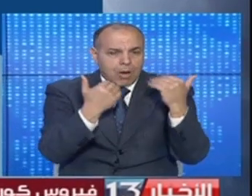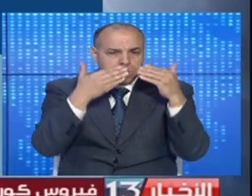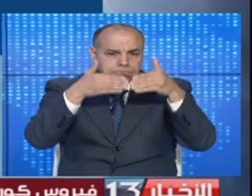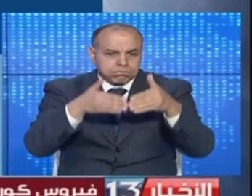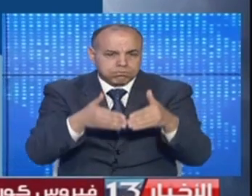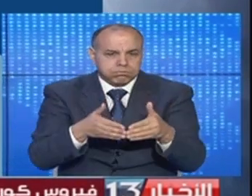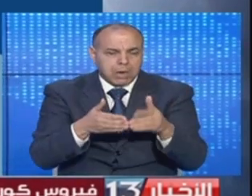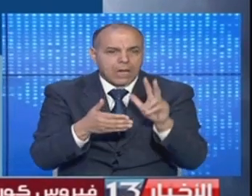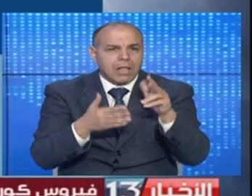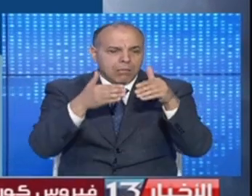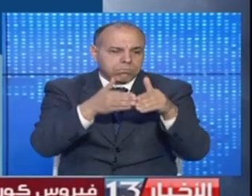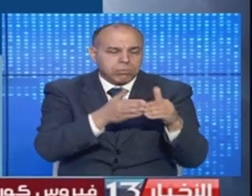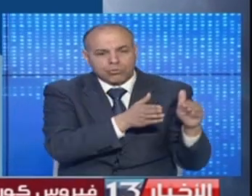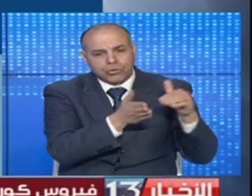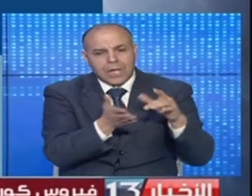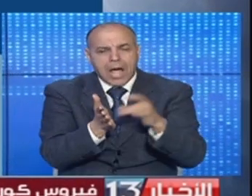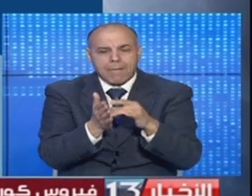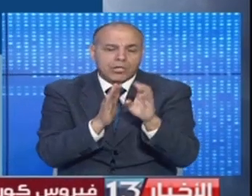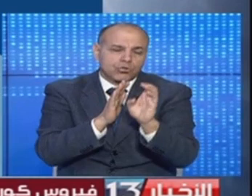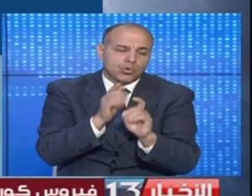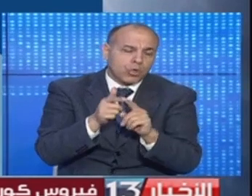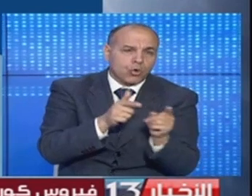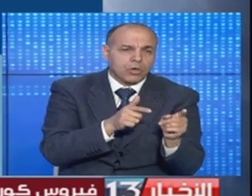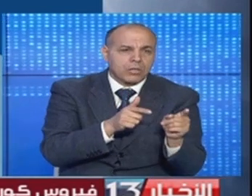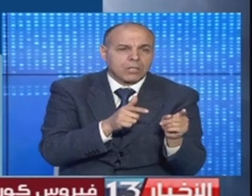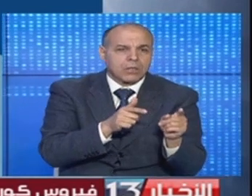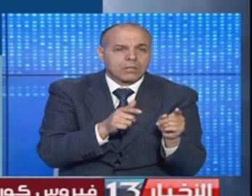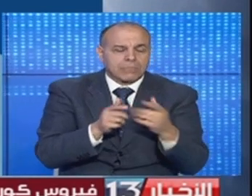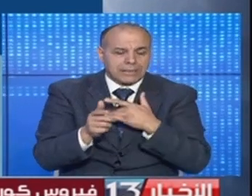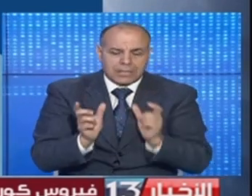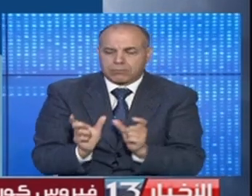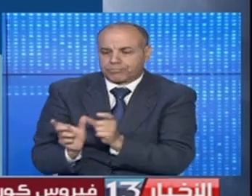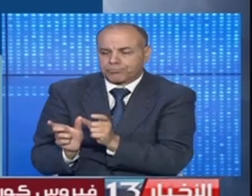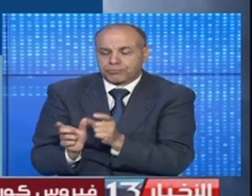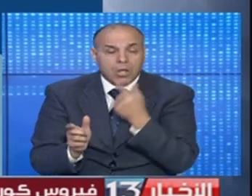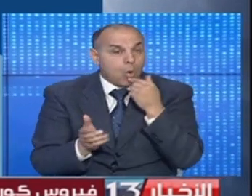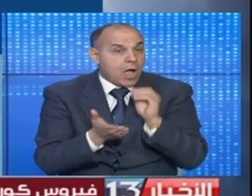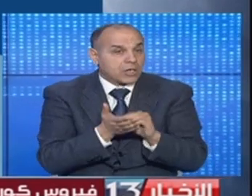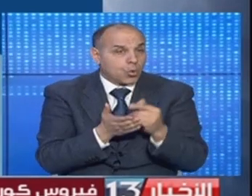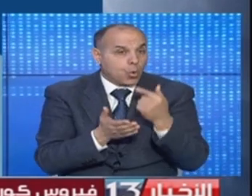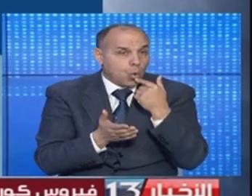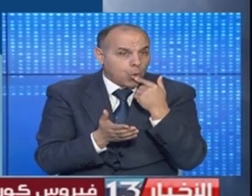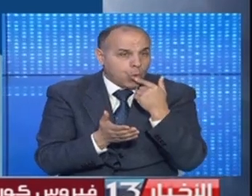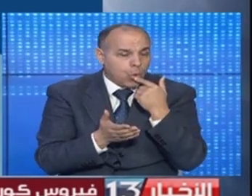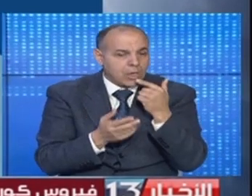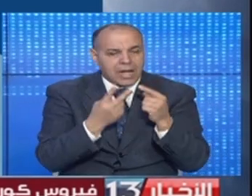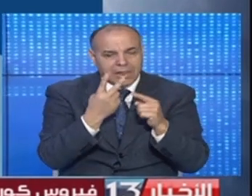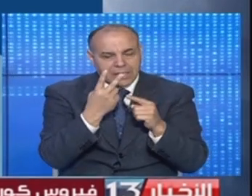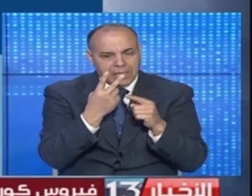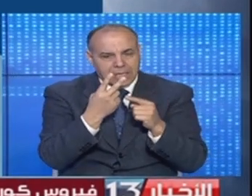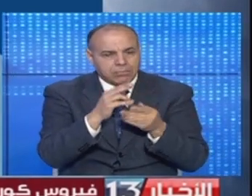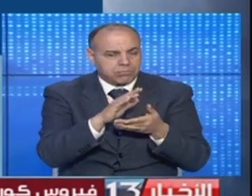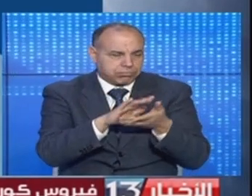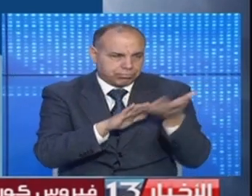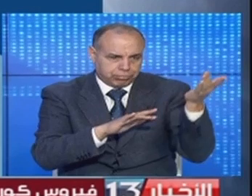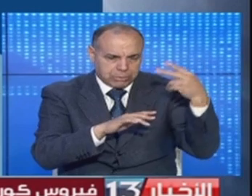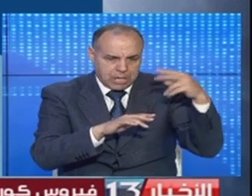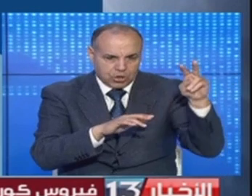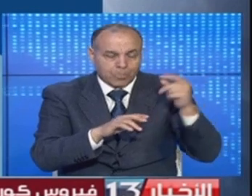ثلاثه وقوت بمنطقه الحملات الجنوبيه في الحجر الصحي واشار الى انه تم السماح الاثنين منهم بالمغادره